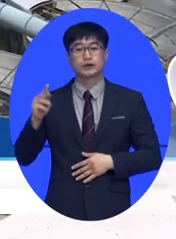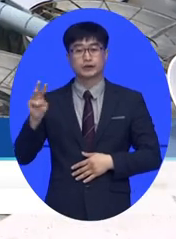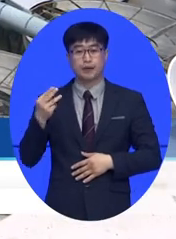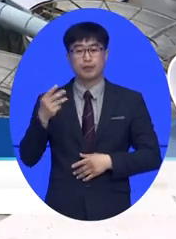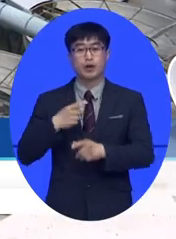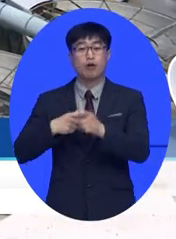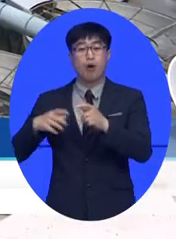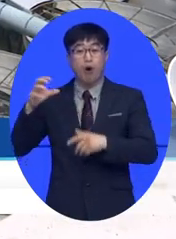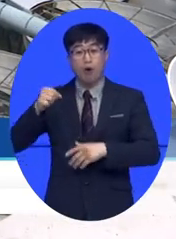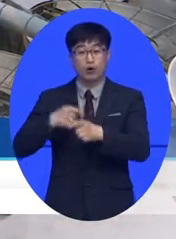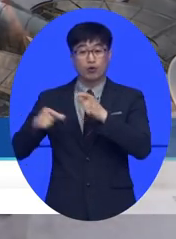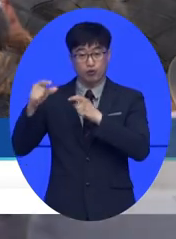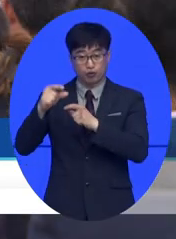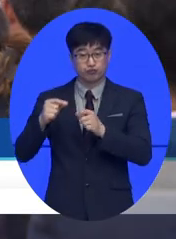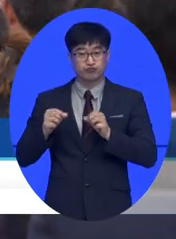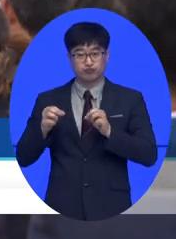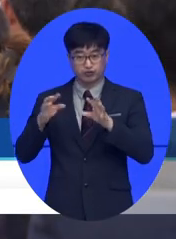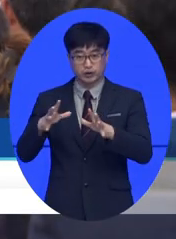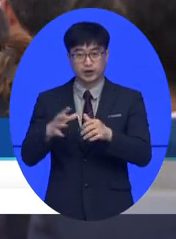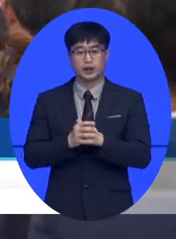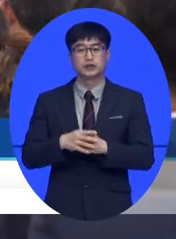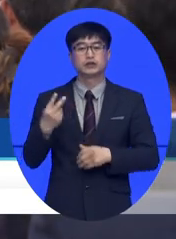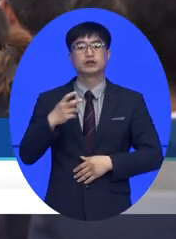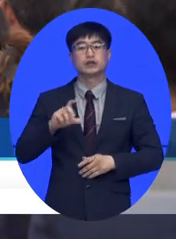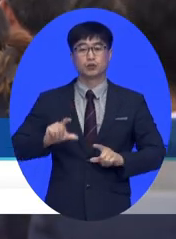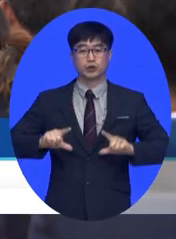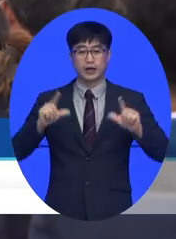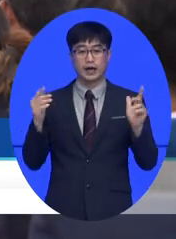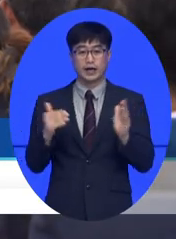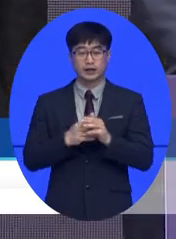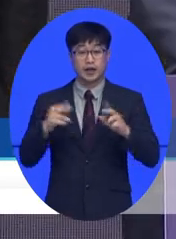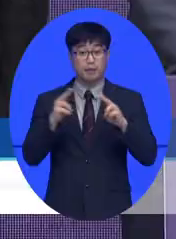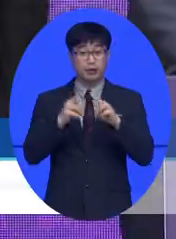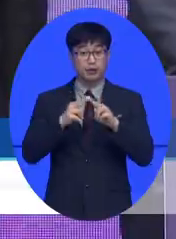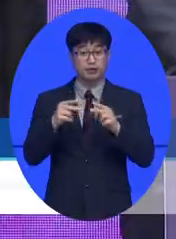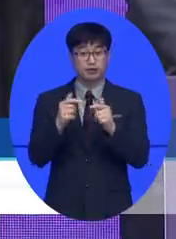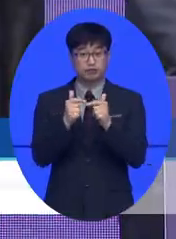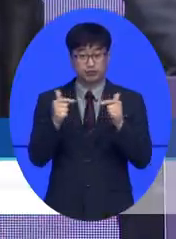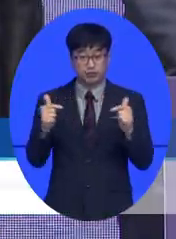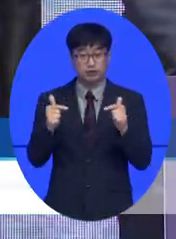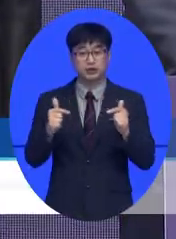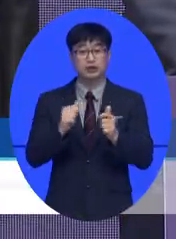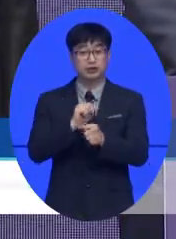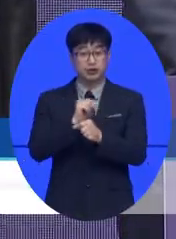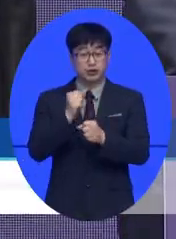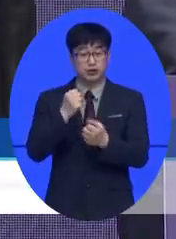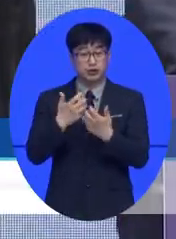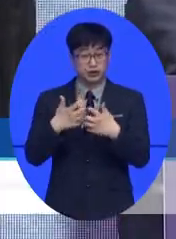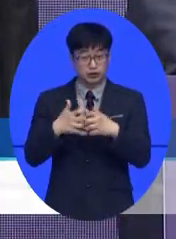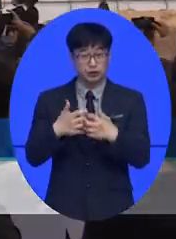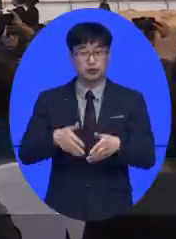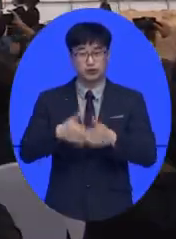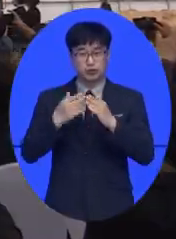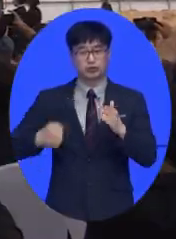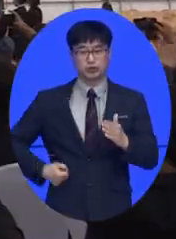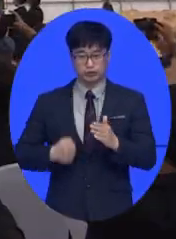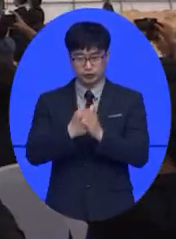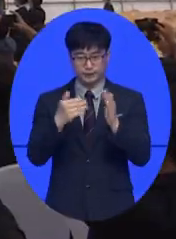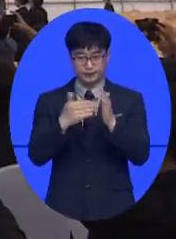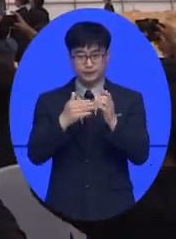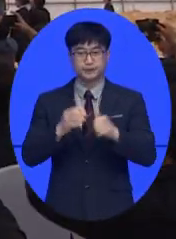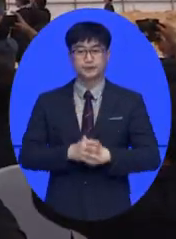원을 추가 투자합니다. 오는 2025년까지 반도체 증착 장비 연구 제조 시설을 짓기로